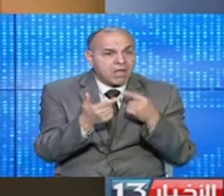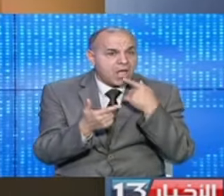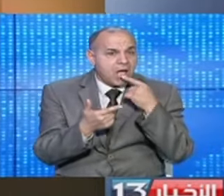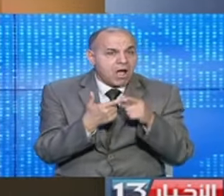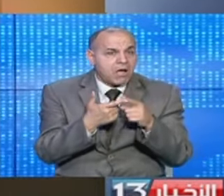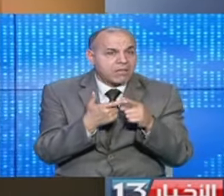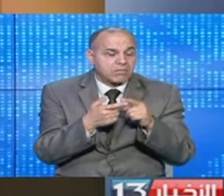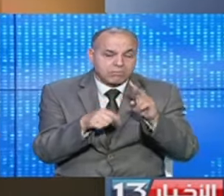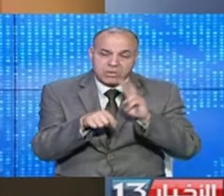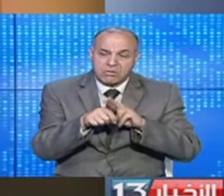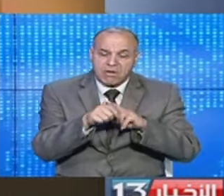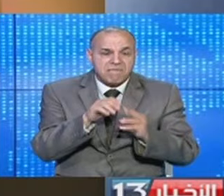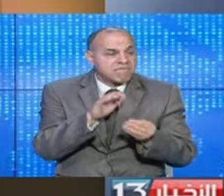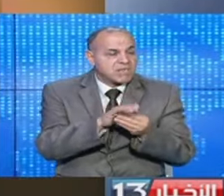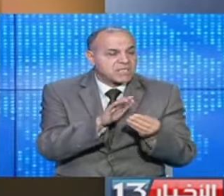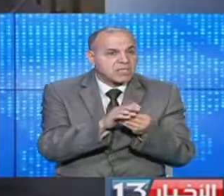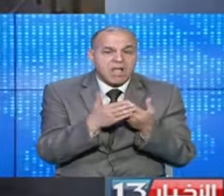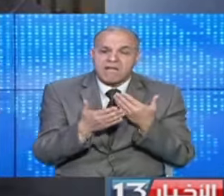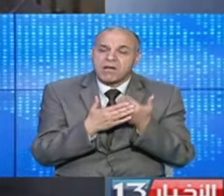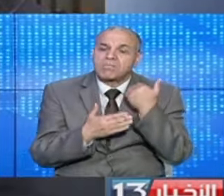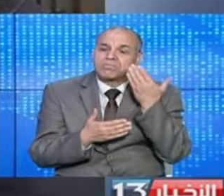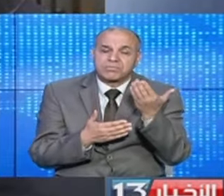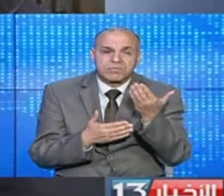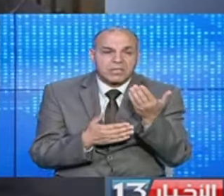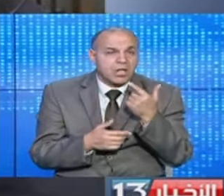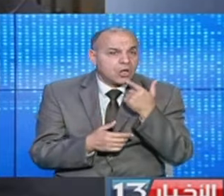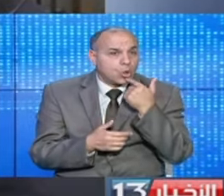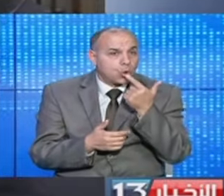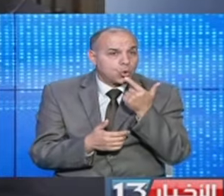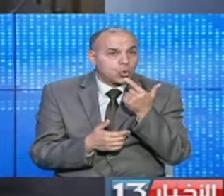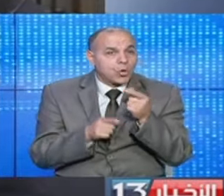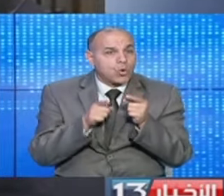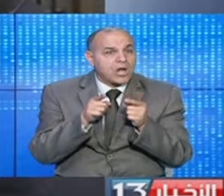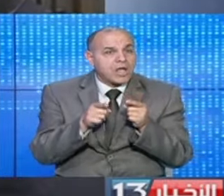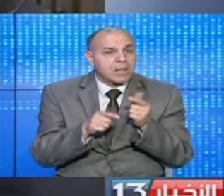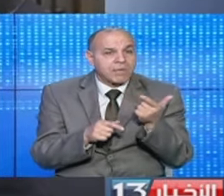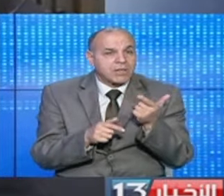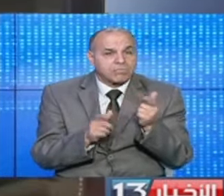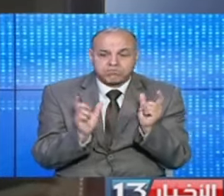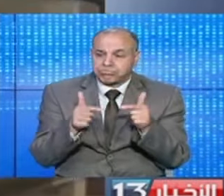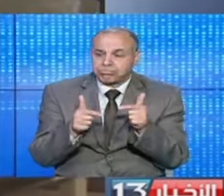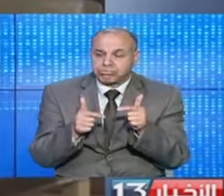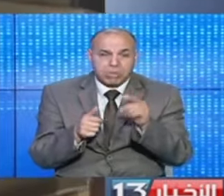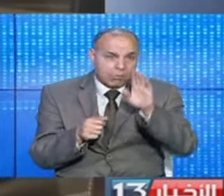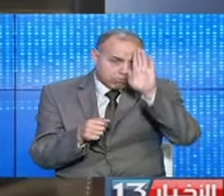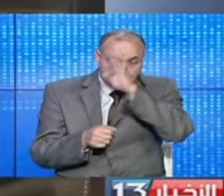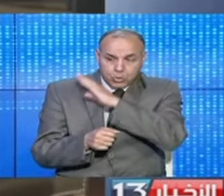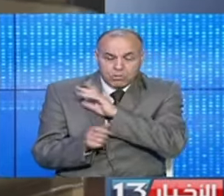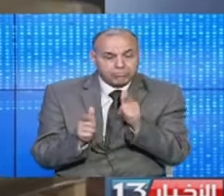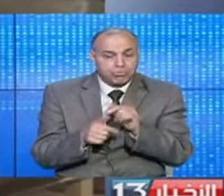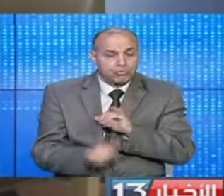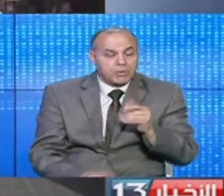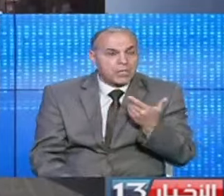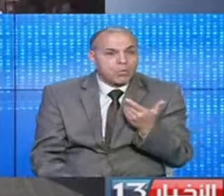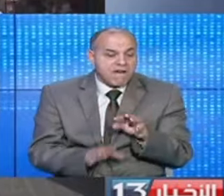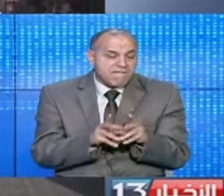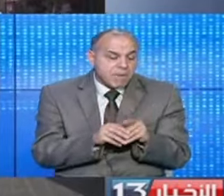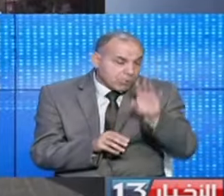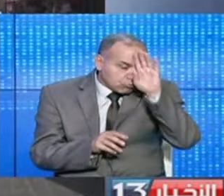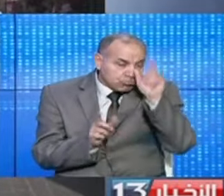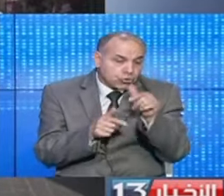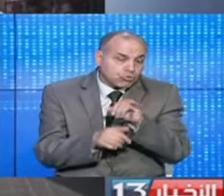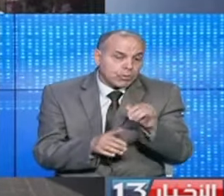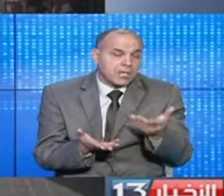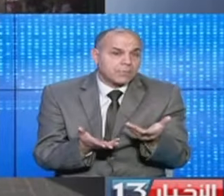قادة البلاد بالفساد وعدم الكفاءة. يذكر أنه نادرا ما يتم إلقاء القبض على كبار المسؤولين أو أفراد العائلة المالكة